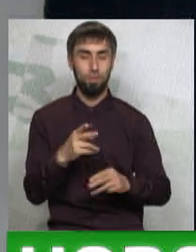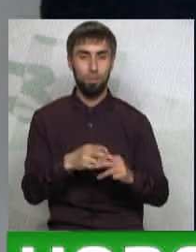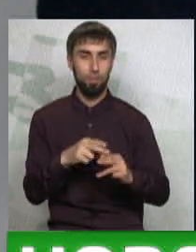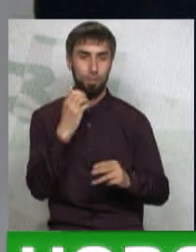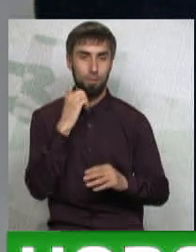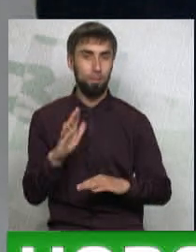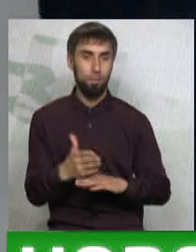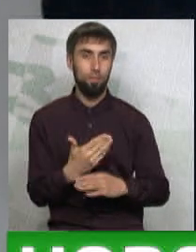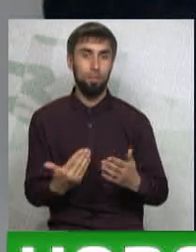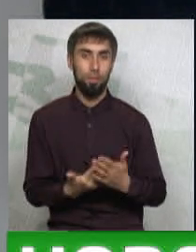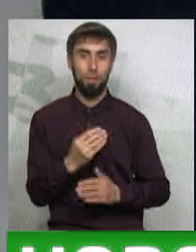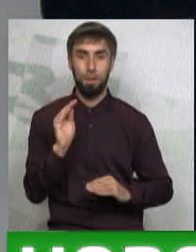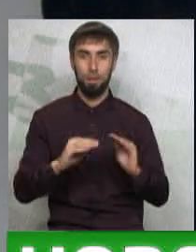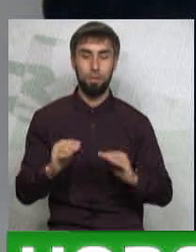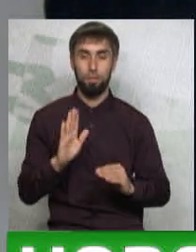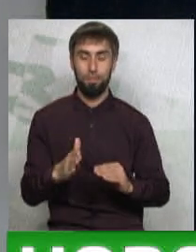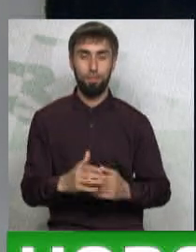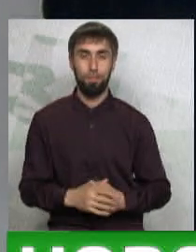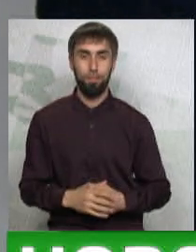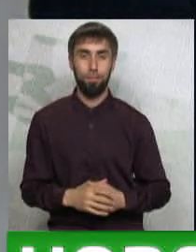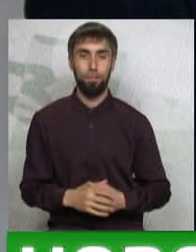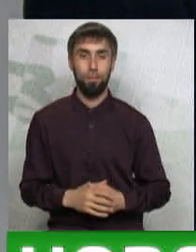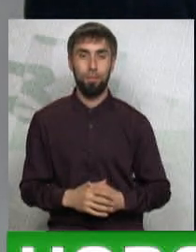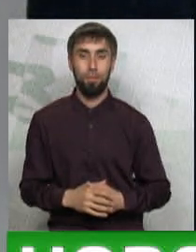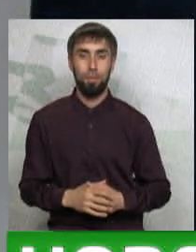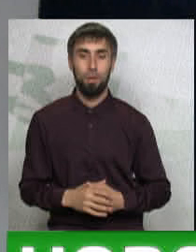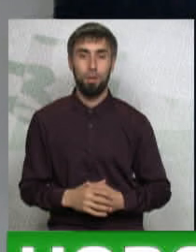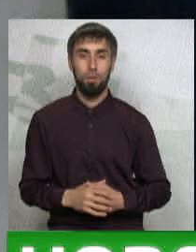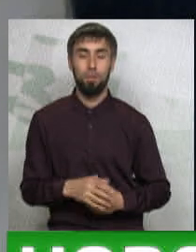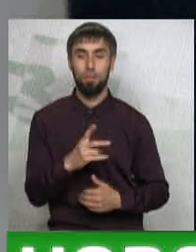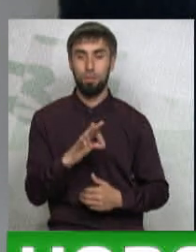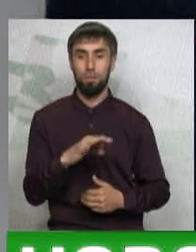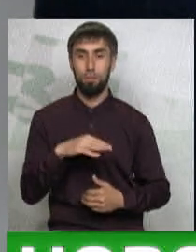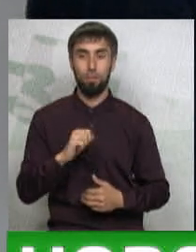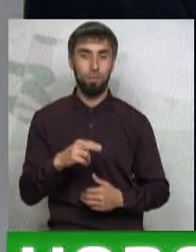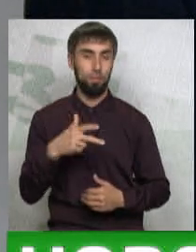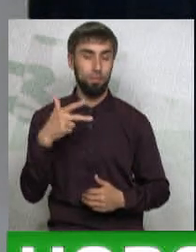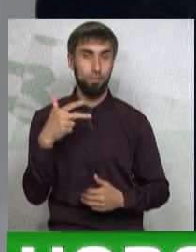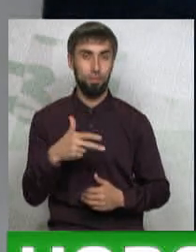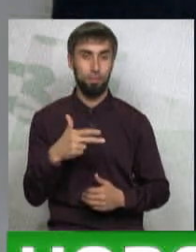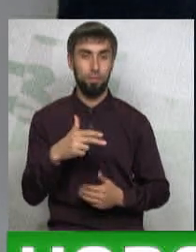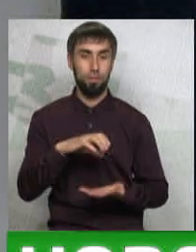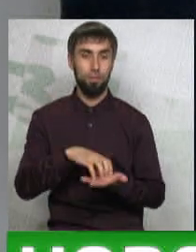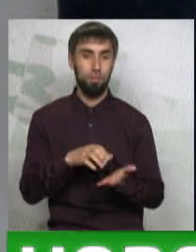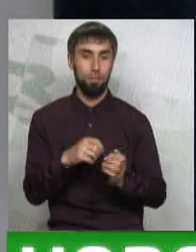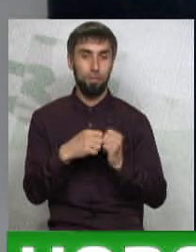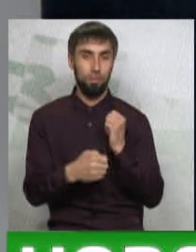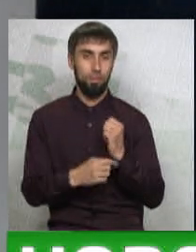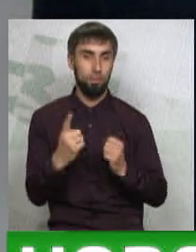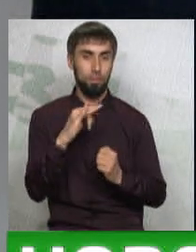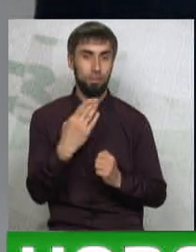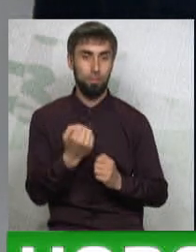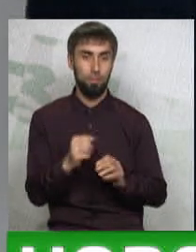старый снимает, новый будет настиль. Вот так, 3000 квадратных метров, там около вот